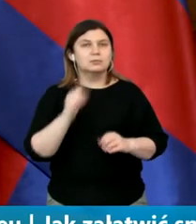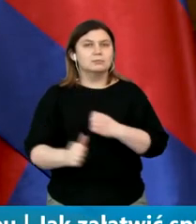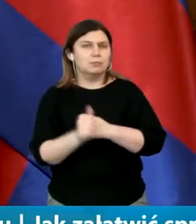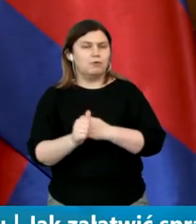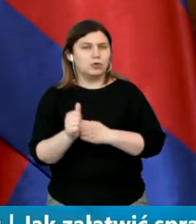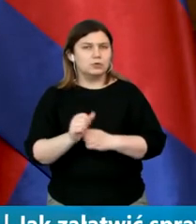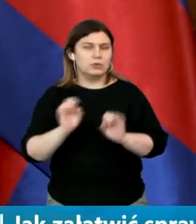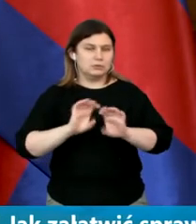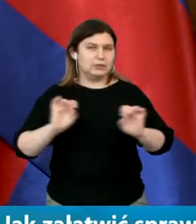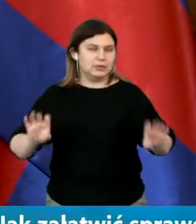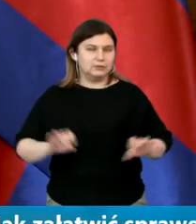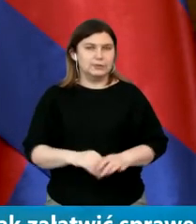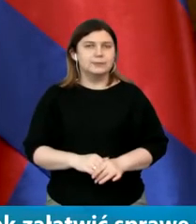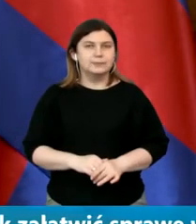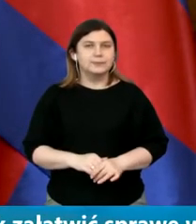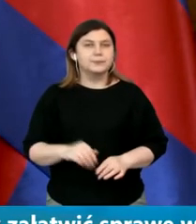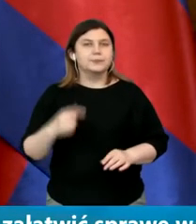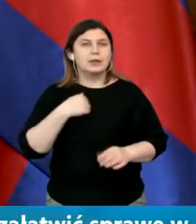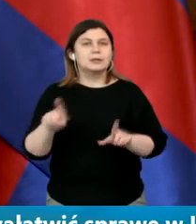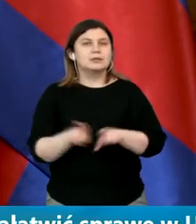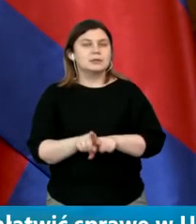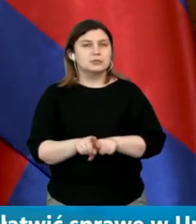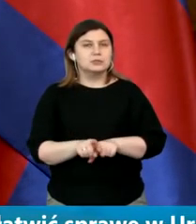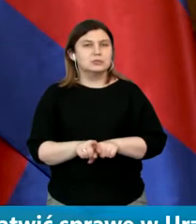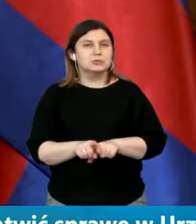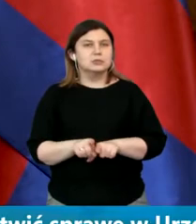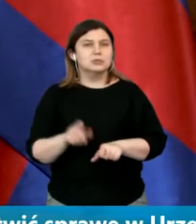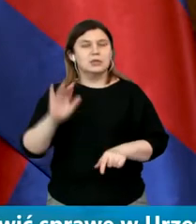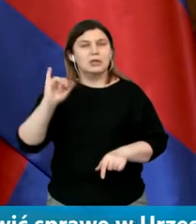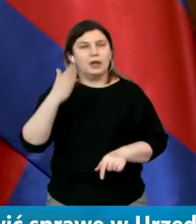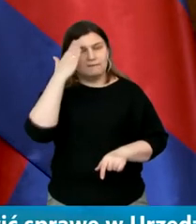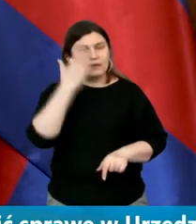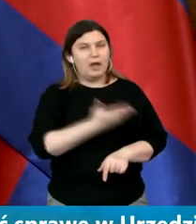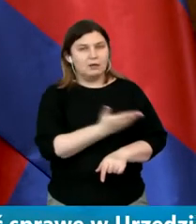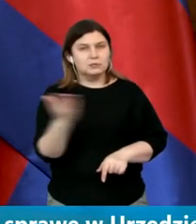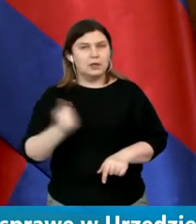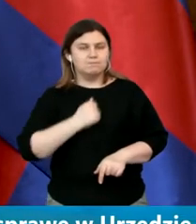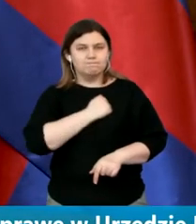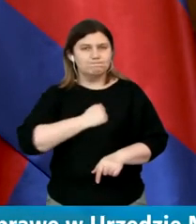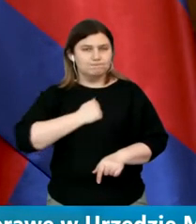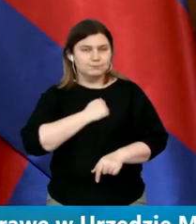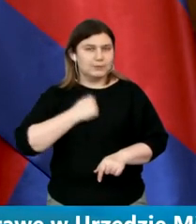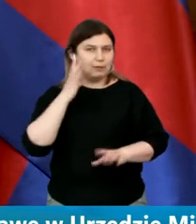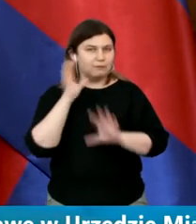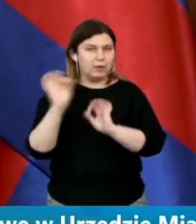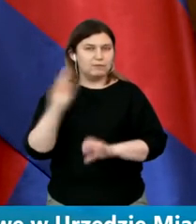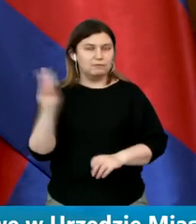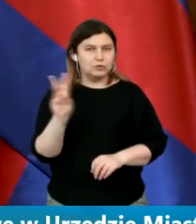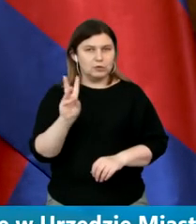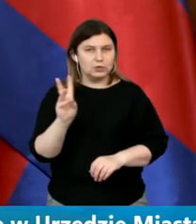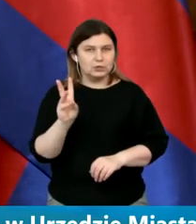generującym zakażenia. Dotarła do nas też, jak pewnie wiecie, bardzo smutna informacja. We wtorek